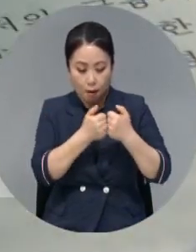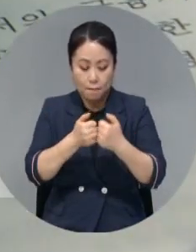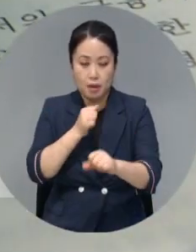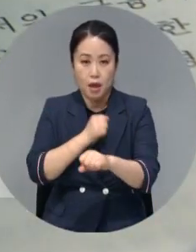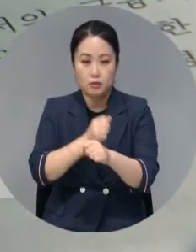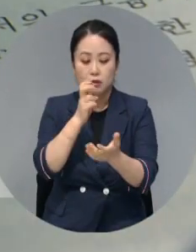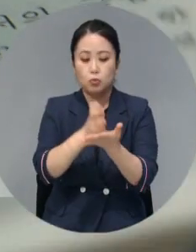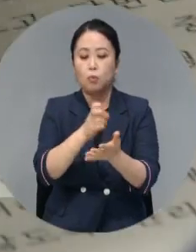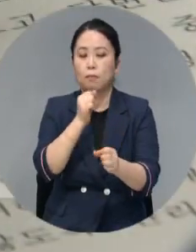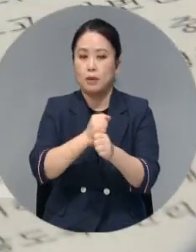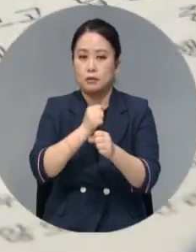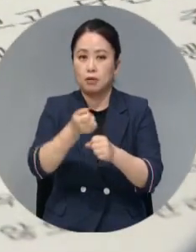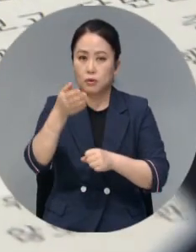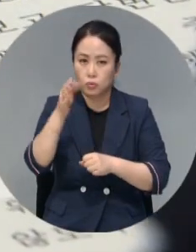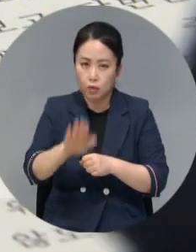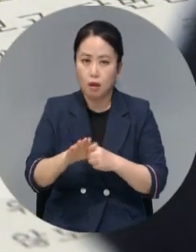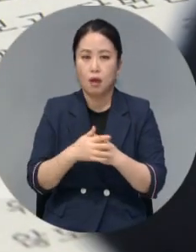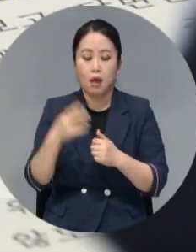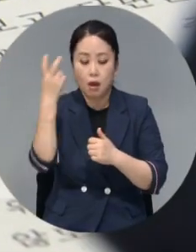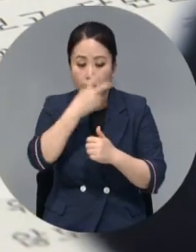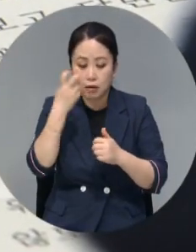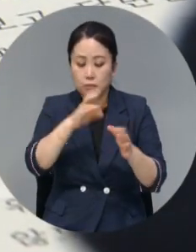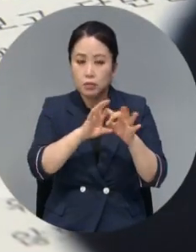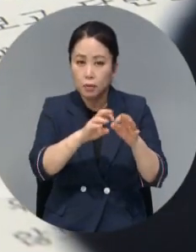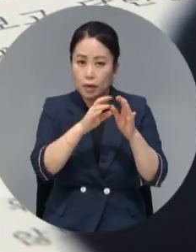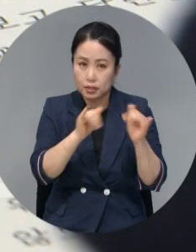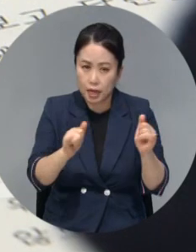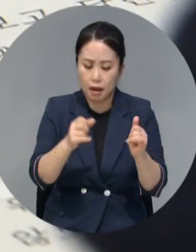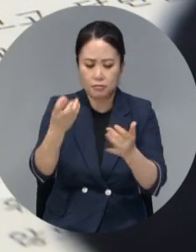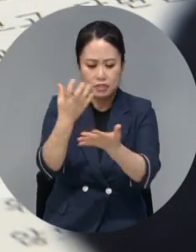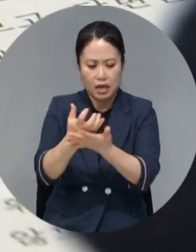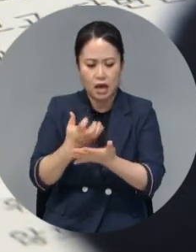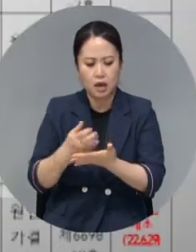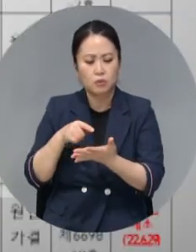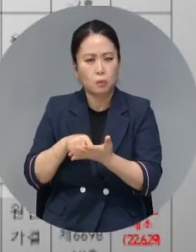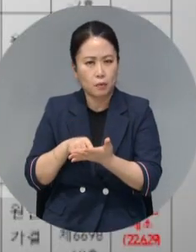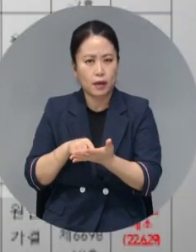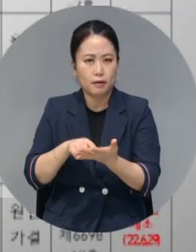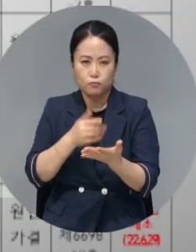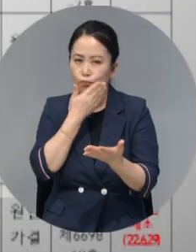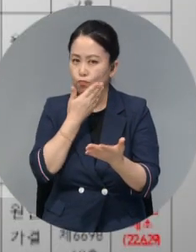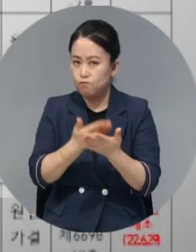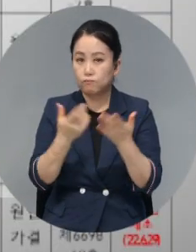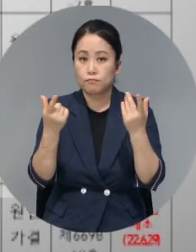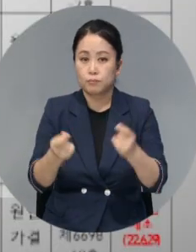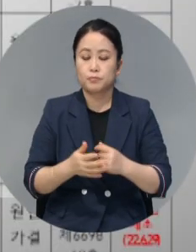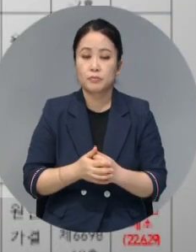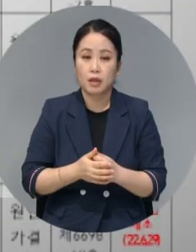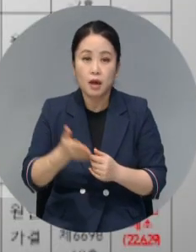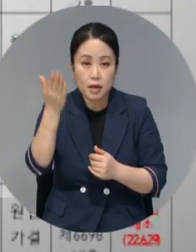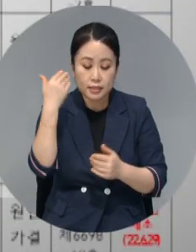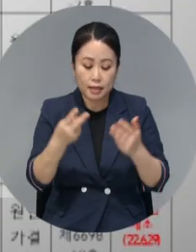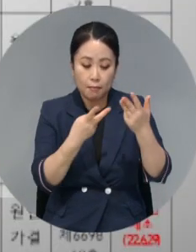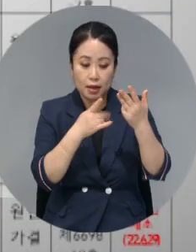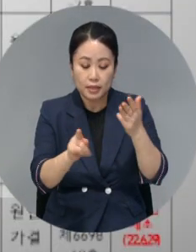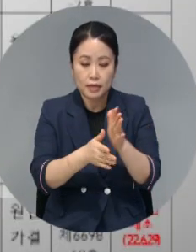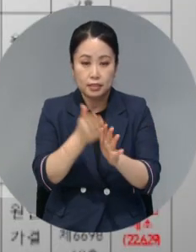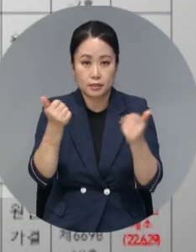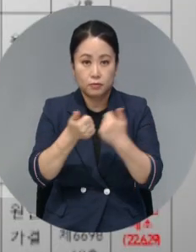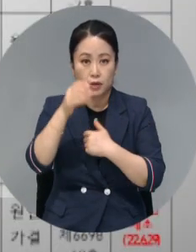하는데 검증 대상과 제출 자료 범위가 관건이 될 전망입니다. 부산시는 지난 8대 시의회